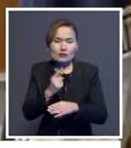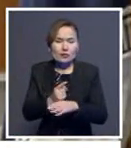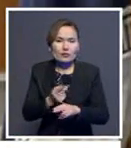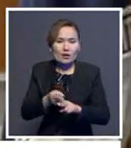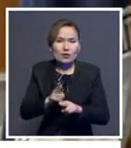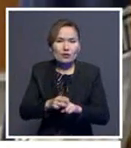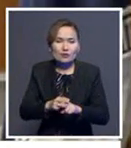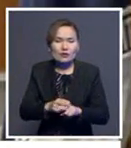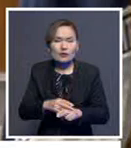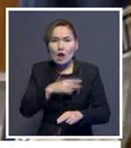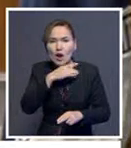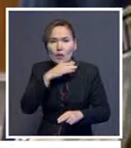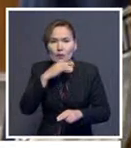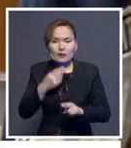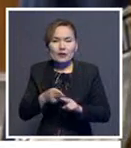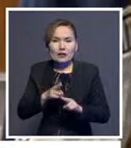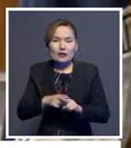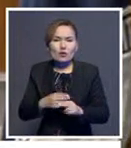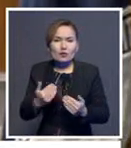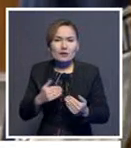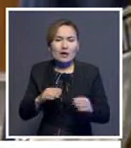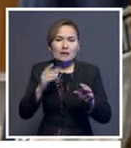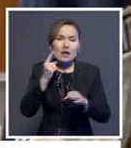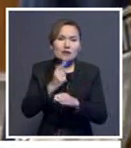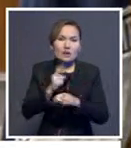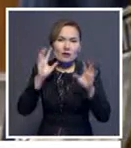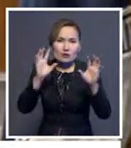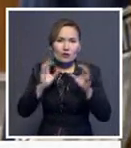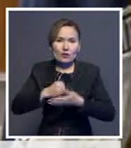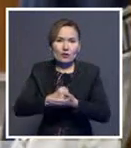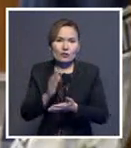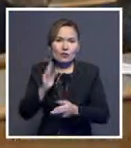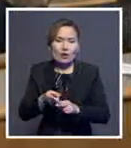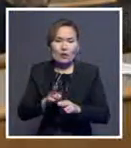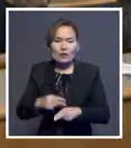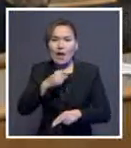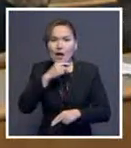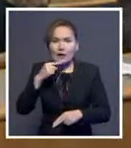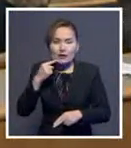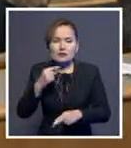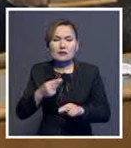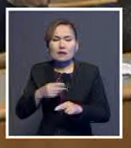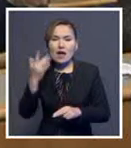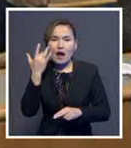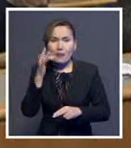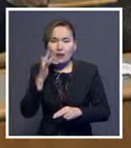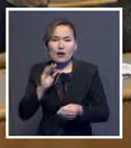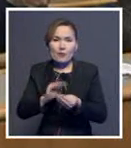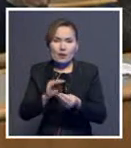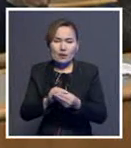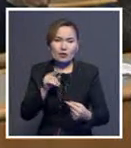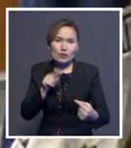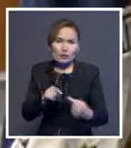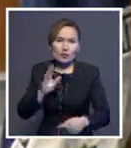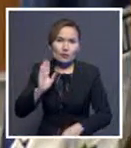қажет деп таппаған. Дегенмен оның сөзінше Мәскеу тұрақсыздандыру мен арандату әрекеттерін тоқтатпаса, бұл мемлекетке